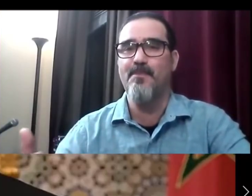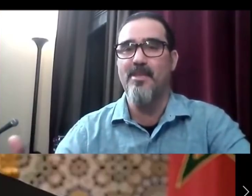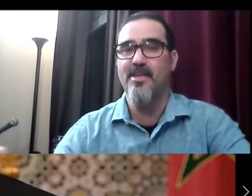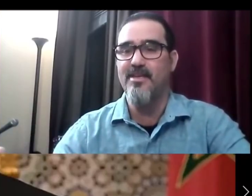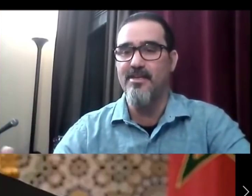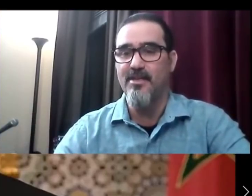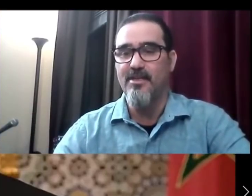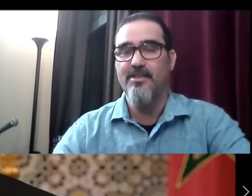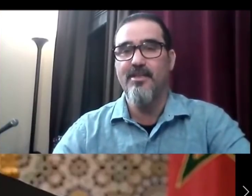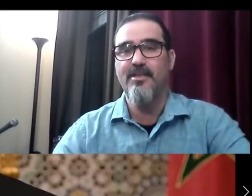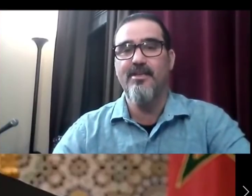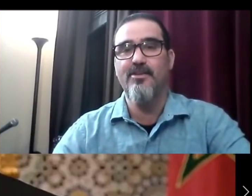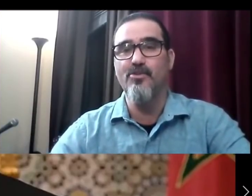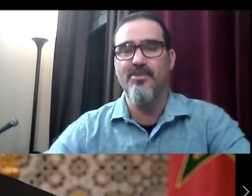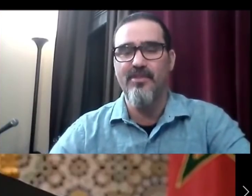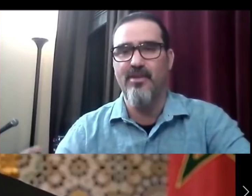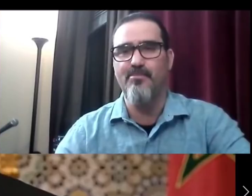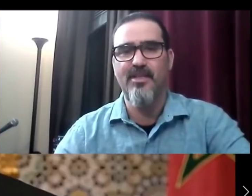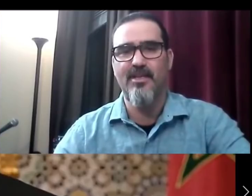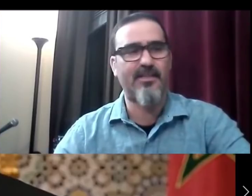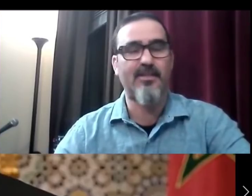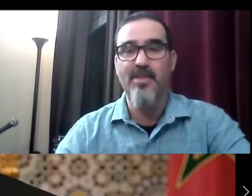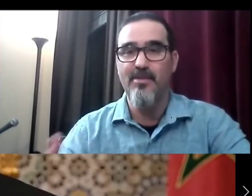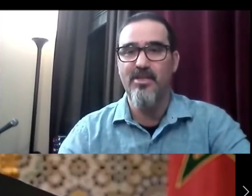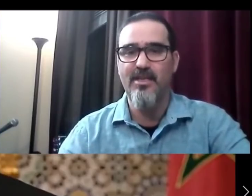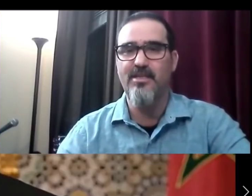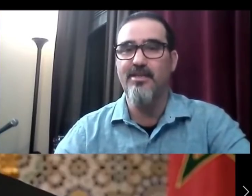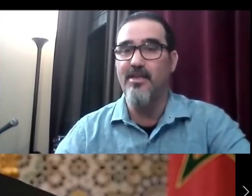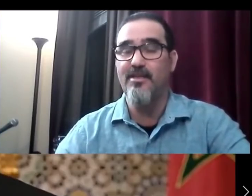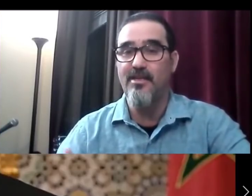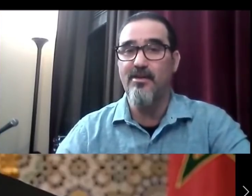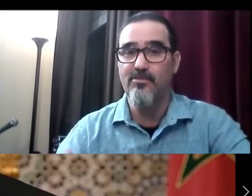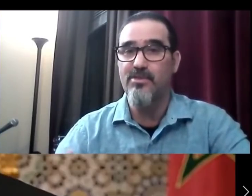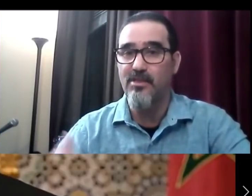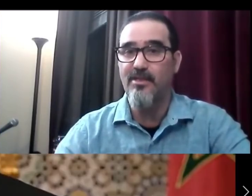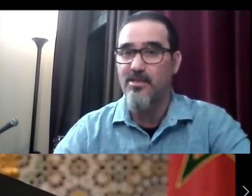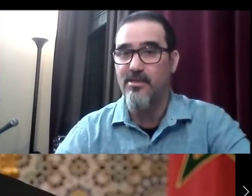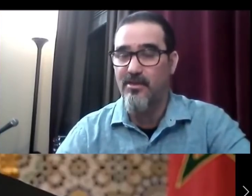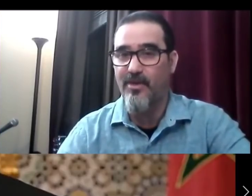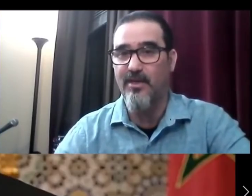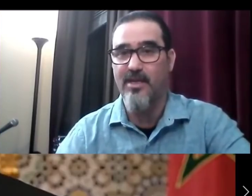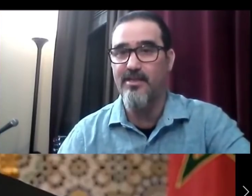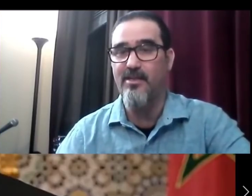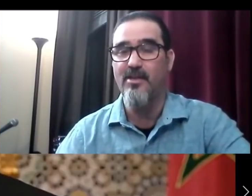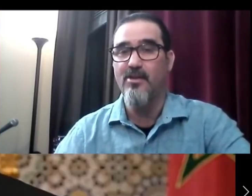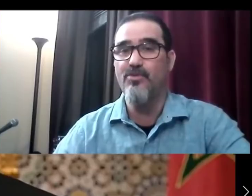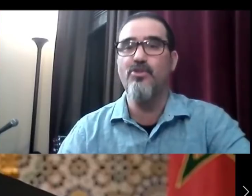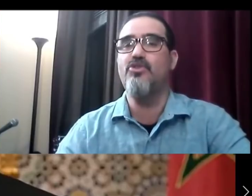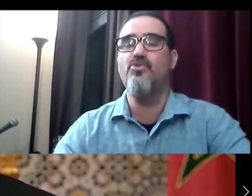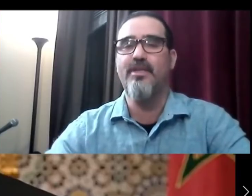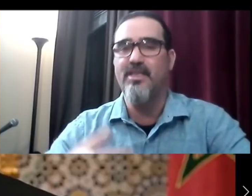الفشل ديال الهيومن ديفلوبمنت ديال التنميه البشريه، يعني اننا وصلنا الناس للفقر